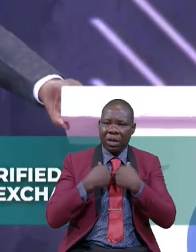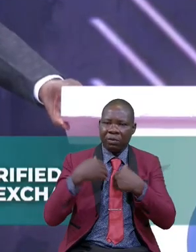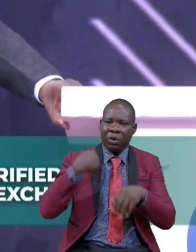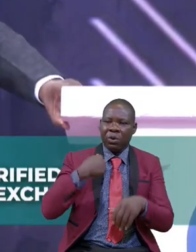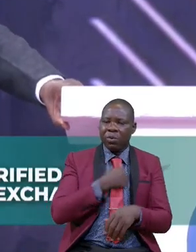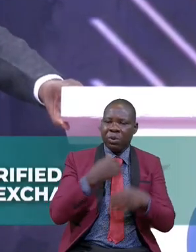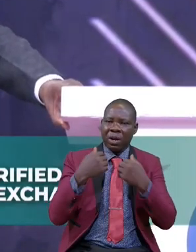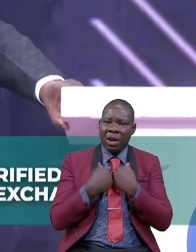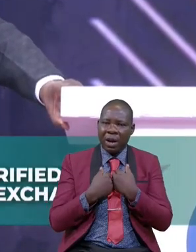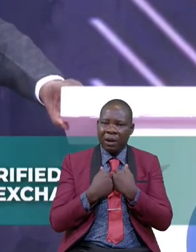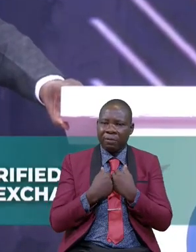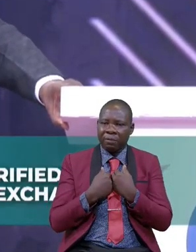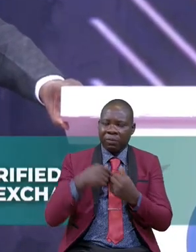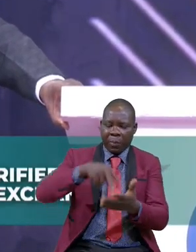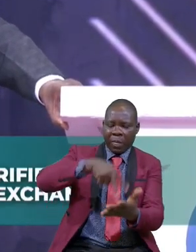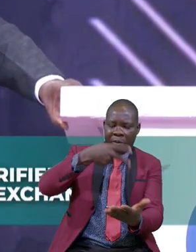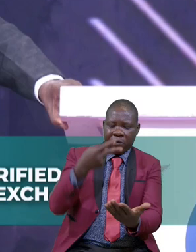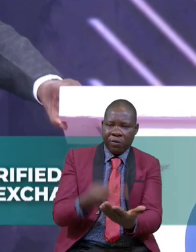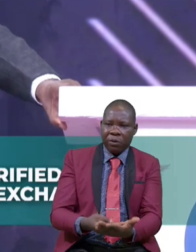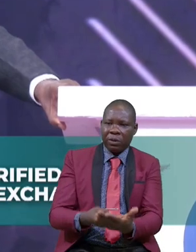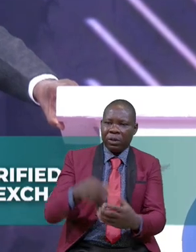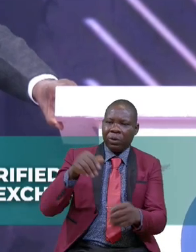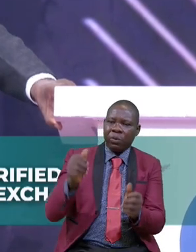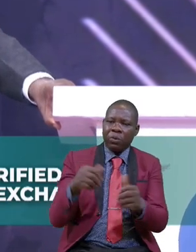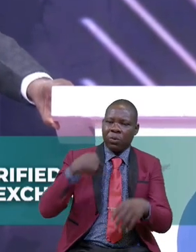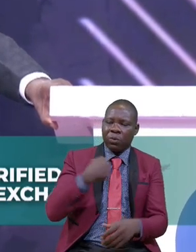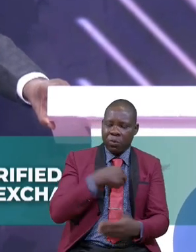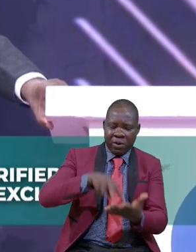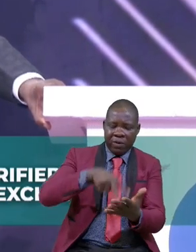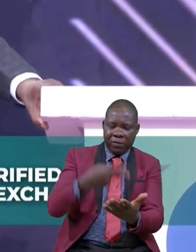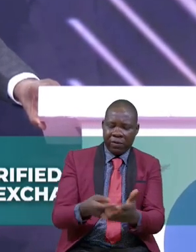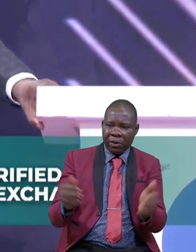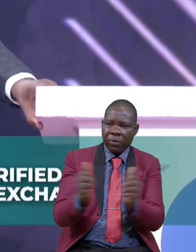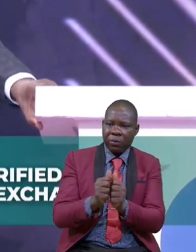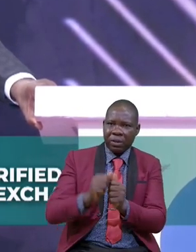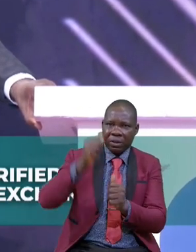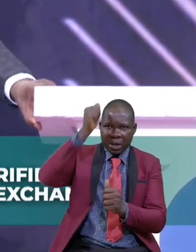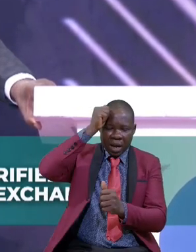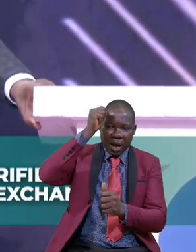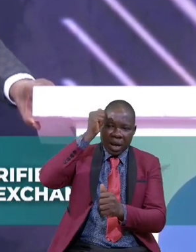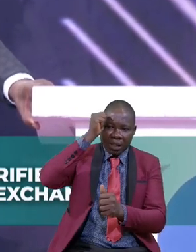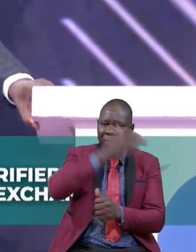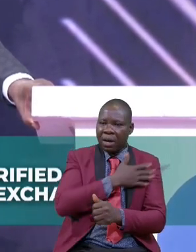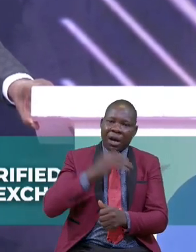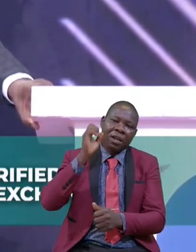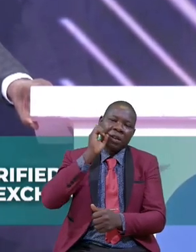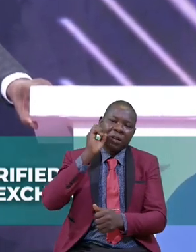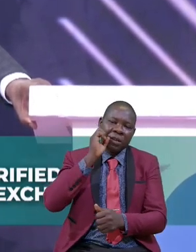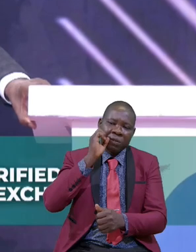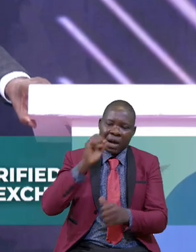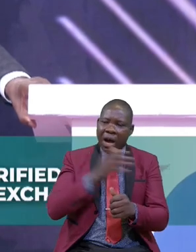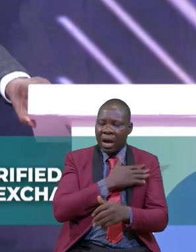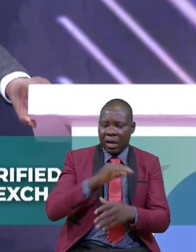Nous étions dans la chute. Nous sommes tombés avec Adam et Ève. Mais maintenant, Christ est venu du ciel et il a